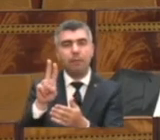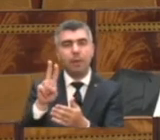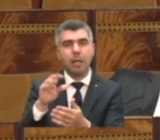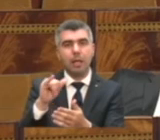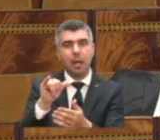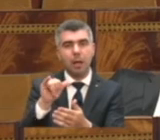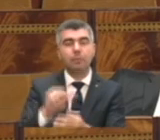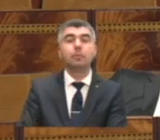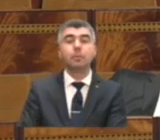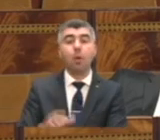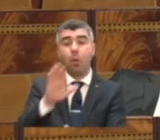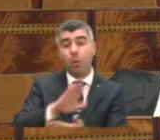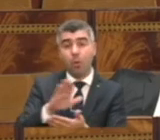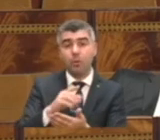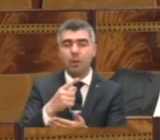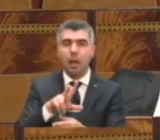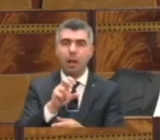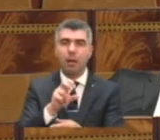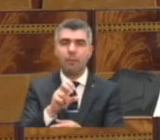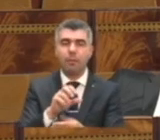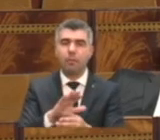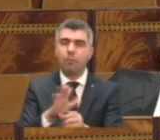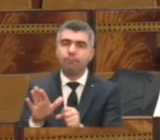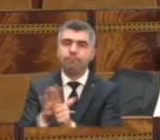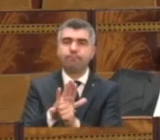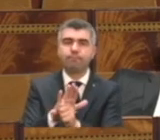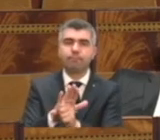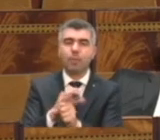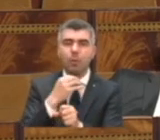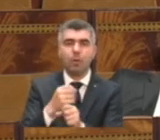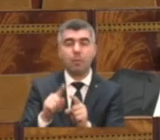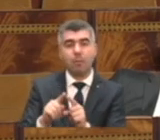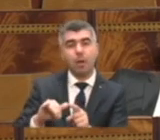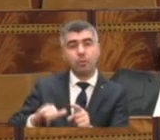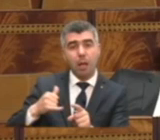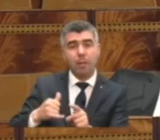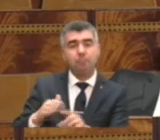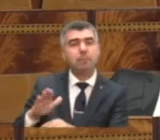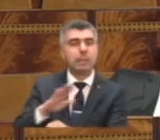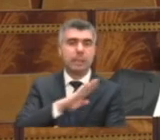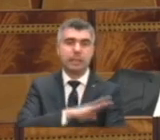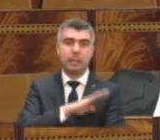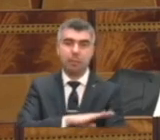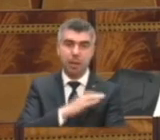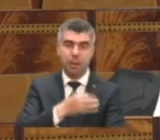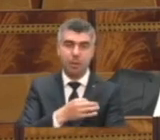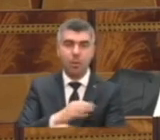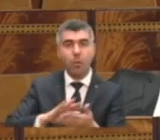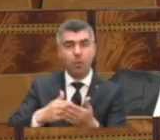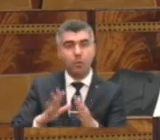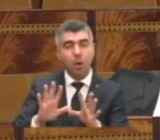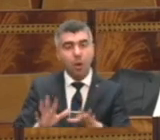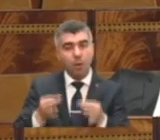الحكومة أذن صماء ما مسوقاش للمواطن. الشعب راه مازال صابر سيدة الوزيرة، واش بغيتوا الفتنة تنوض في